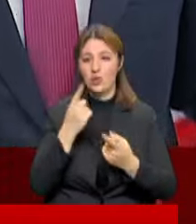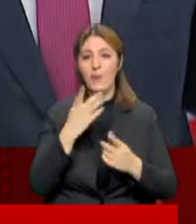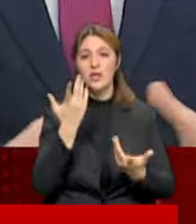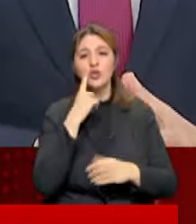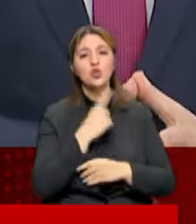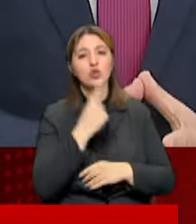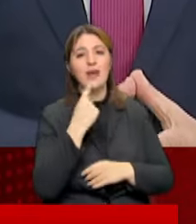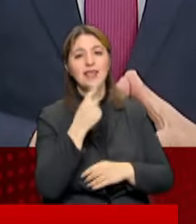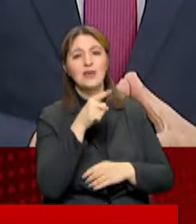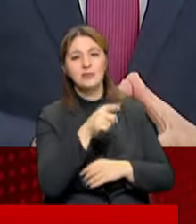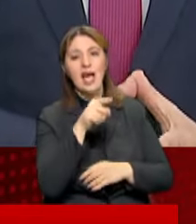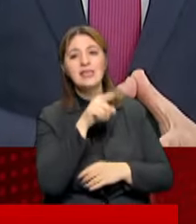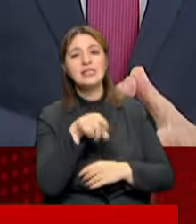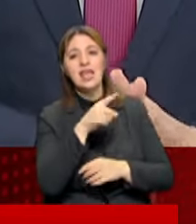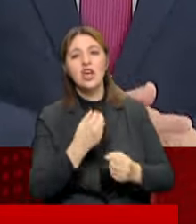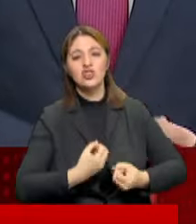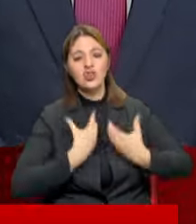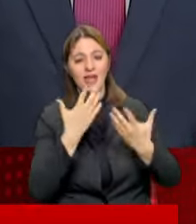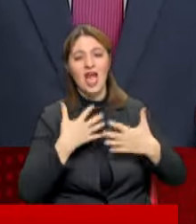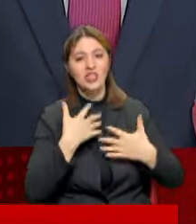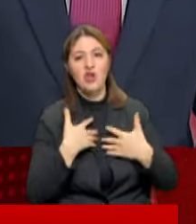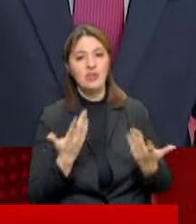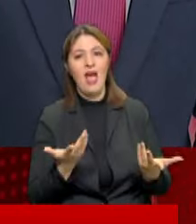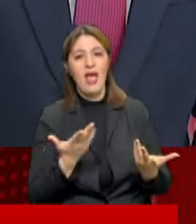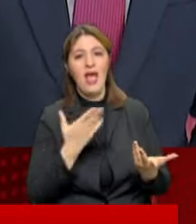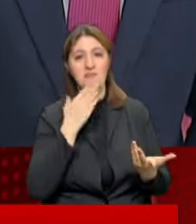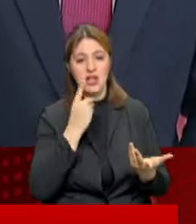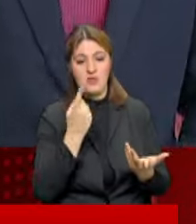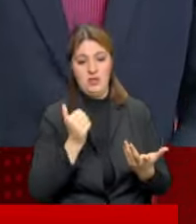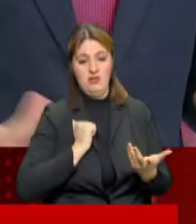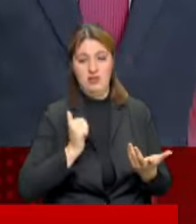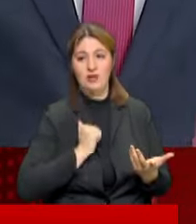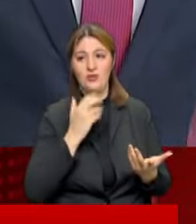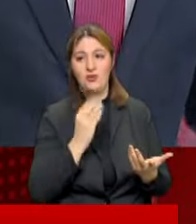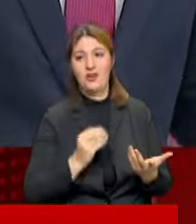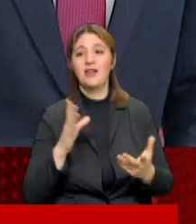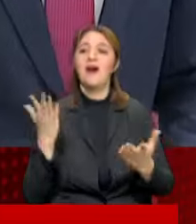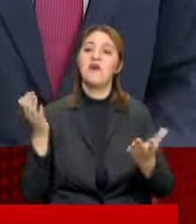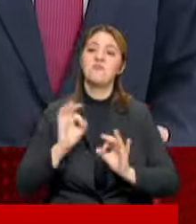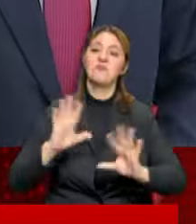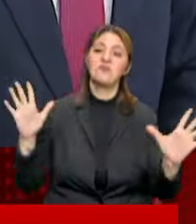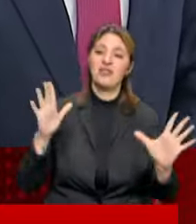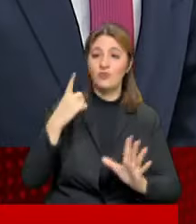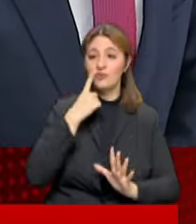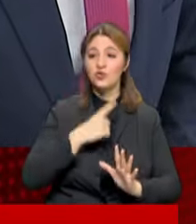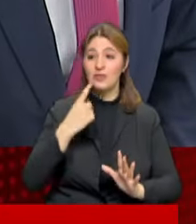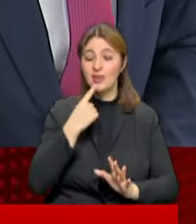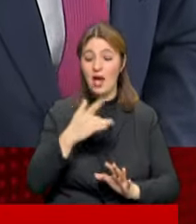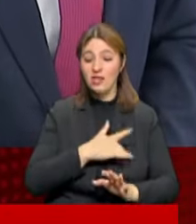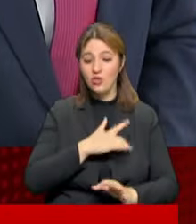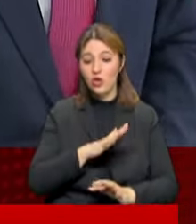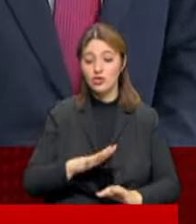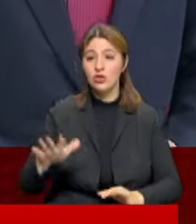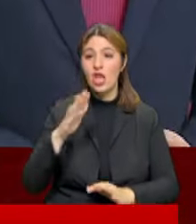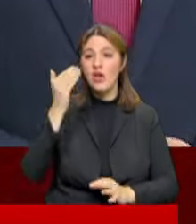Cumhuriyet desem size ev sizde yarattığı heyecan nedir emekli bir komutan olarak a muhteşem Cumhuriyet demek Anadolu'nun